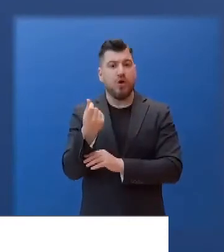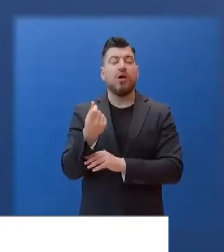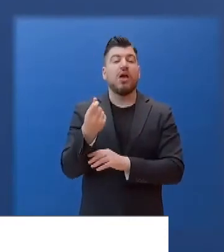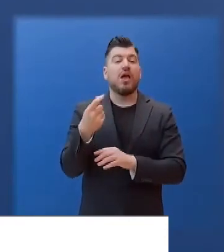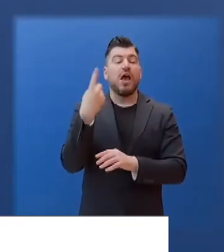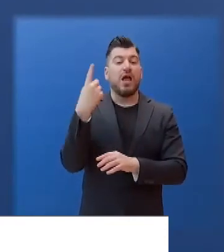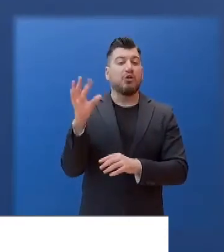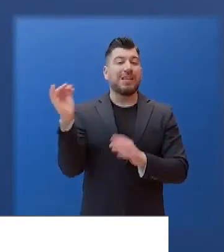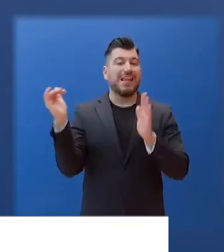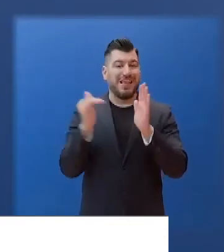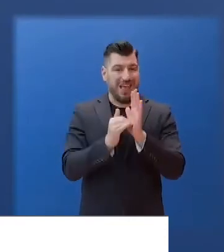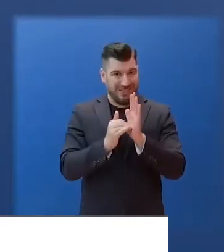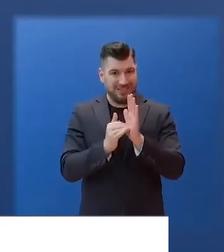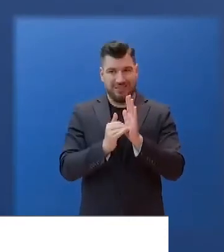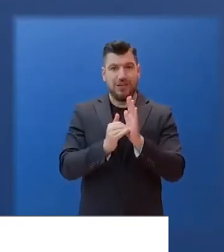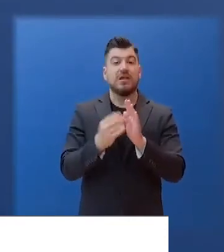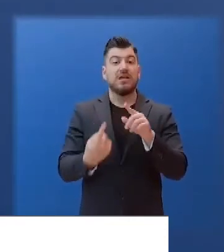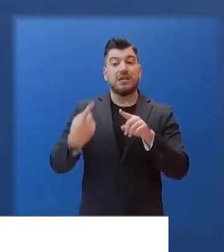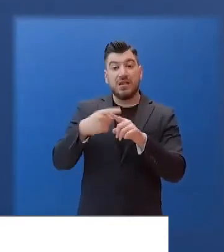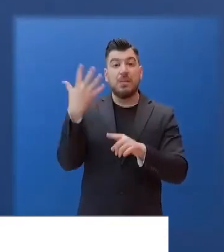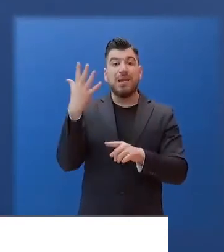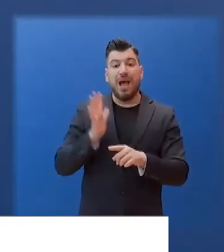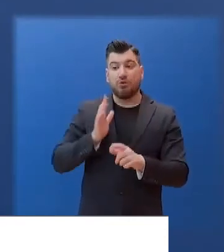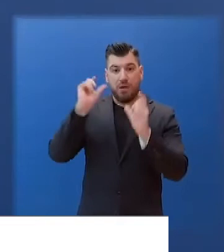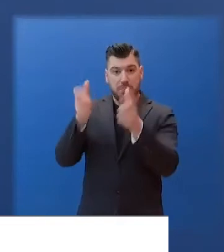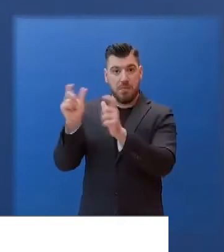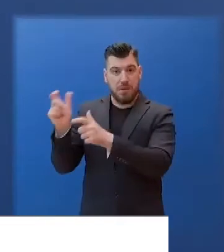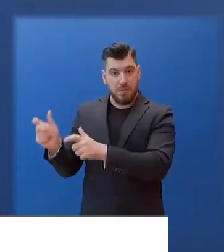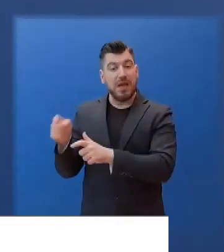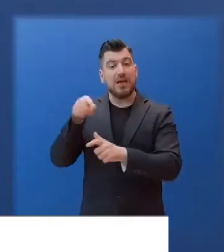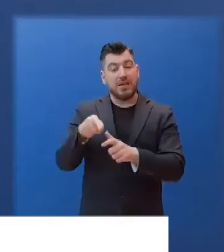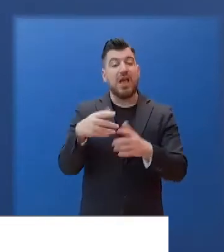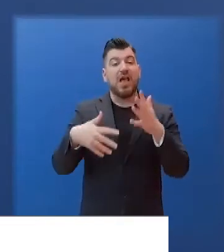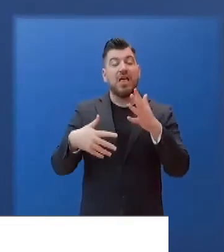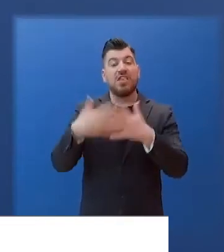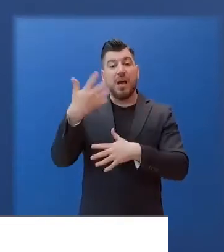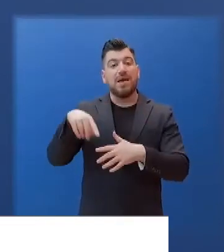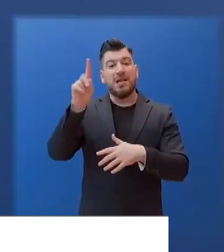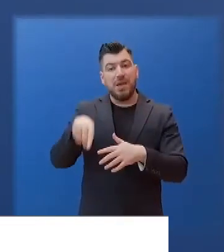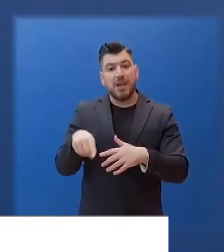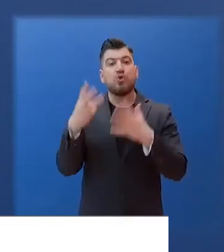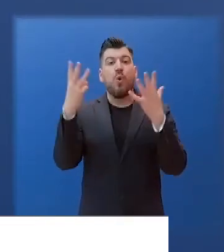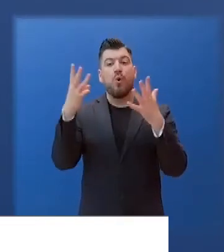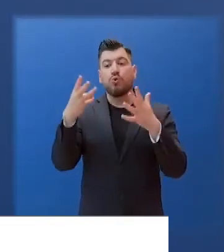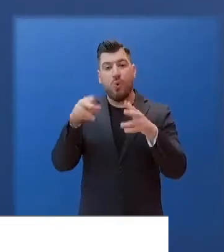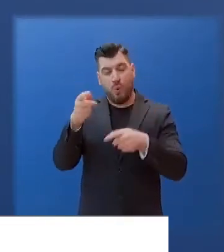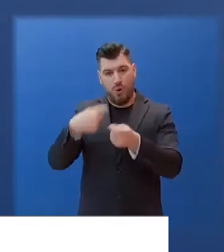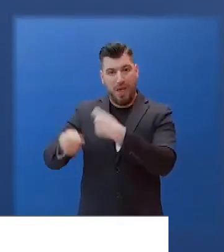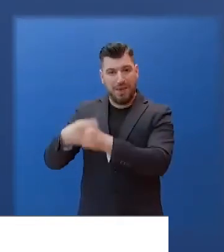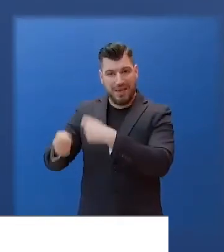151.400 ευρώ, έγιναν 5 συλλήψεις και επιβλήθηκε κύρωση αναστολής λειτουργίας 15 ημερών σε 8